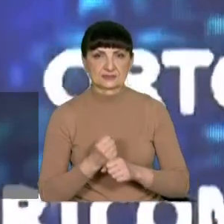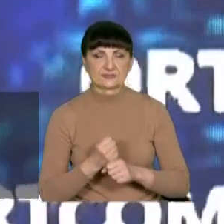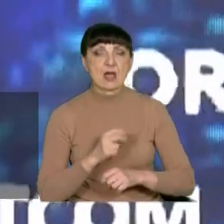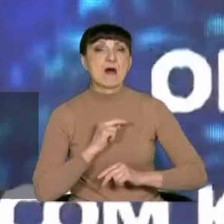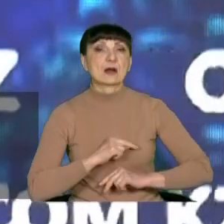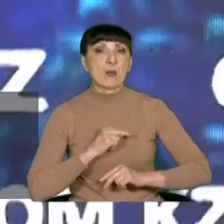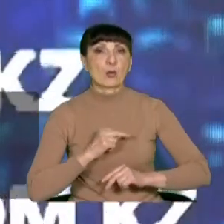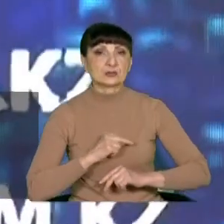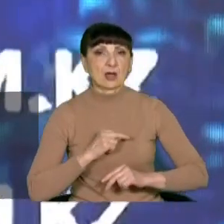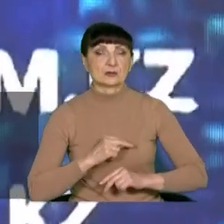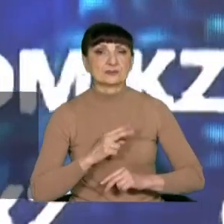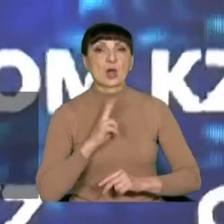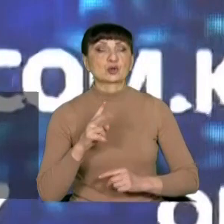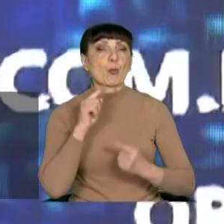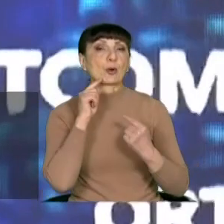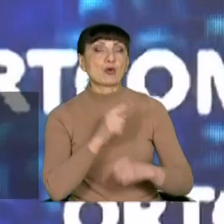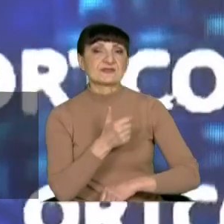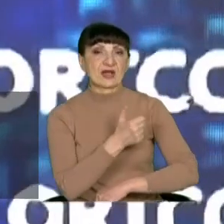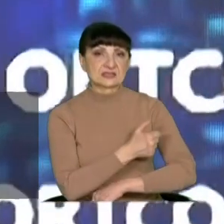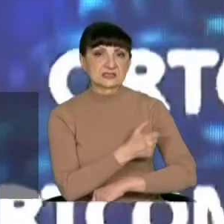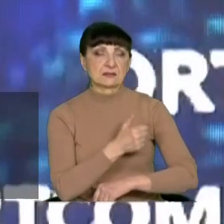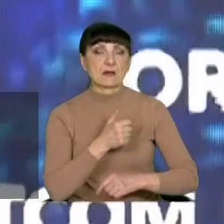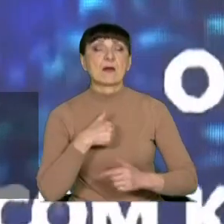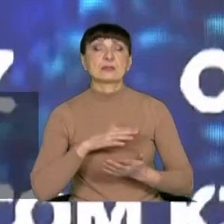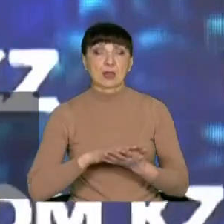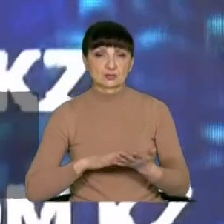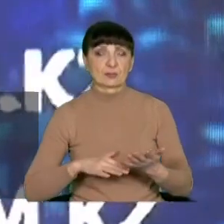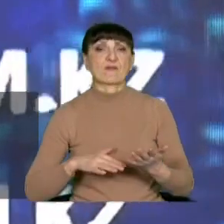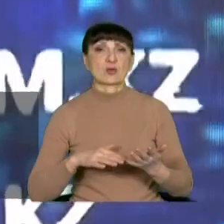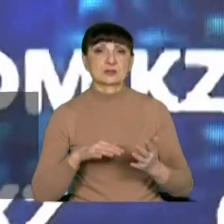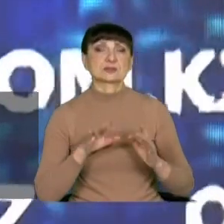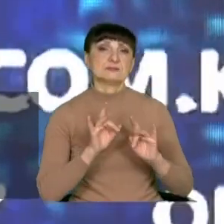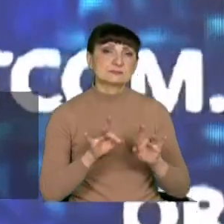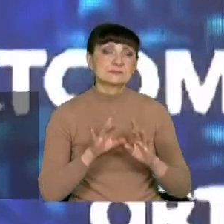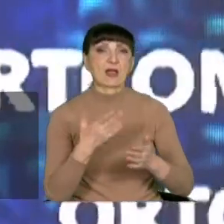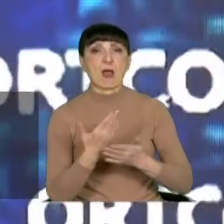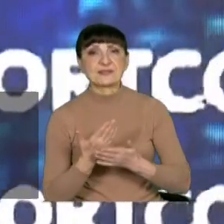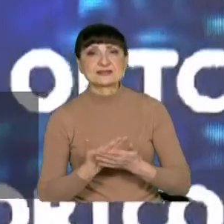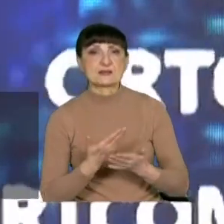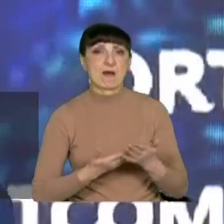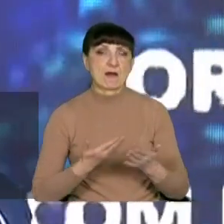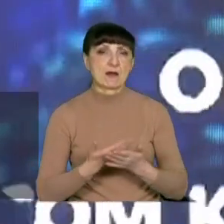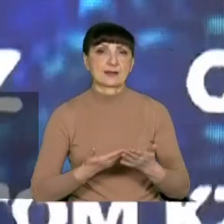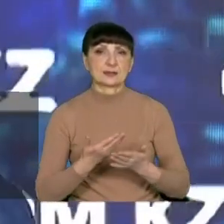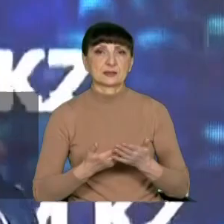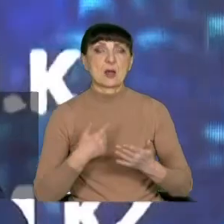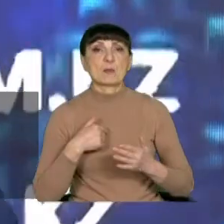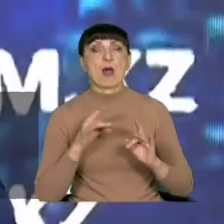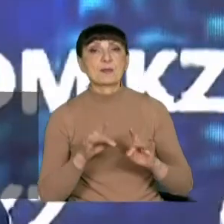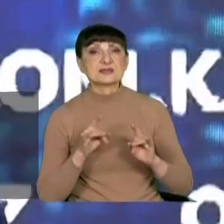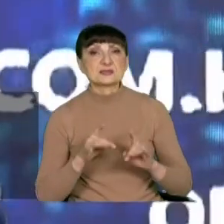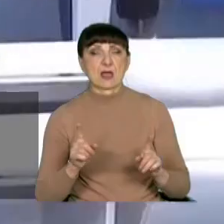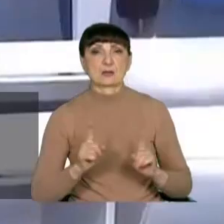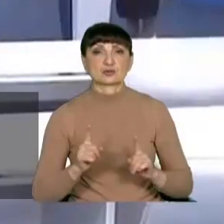Работа с так называемыми антиваксерами проводится на постоянной основе. Мы объясняем,